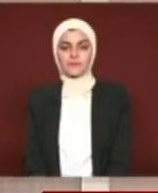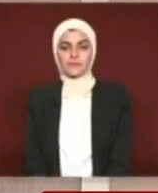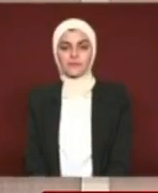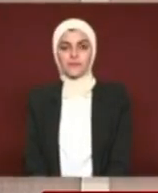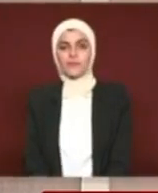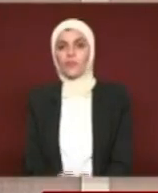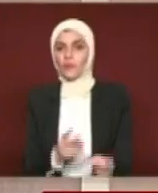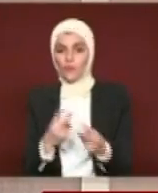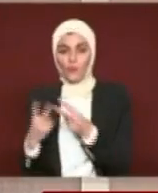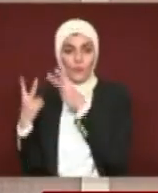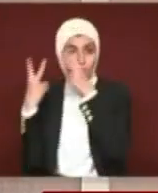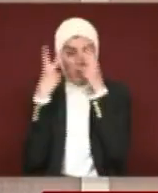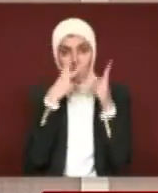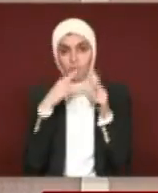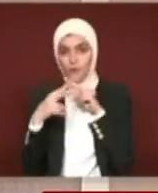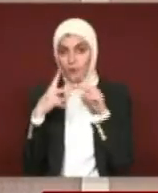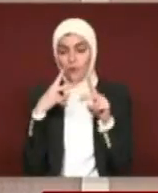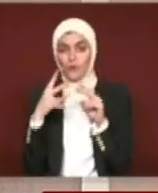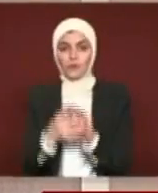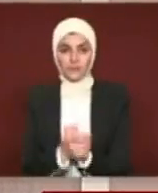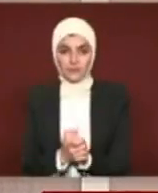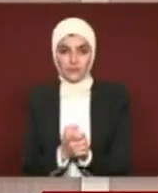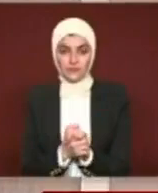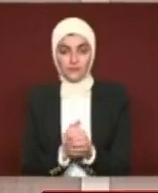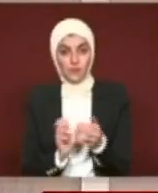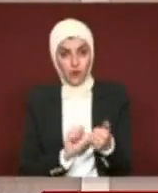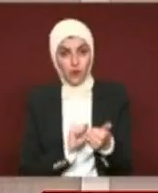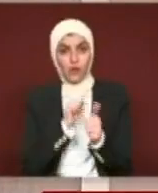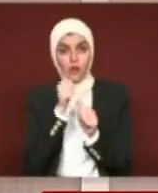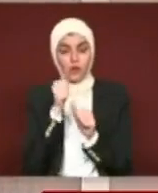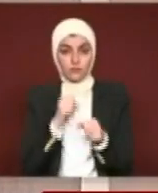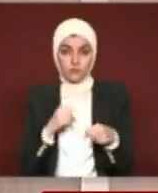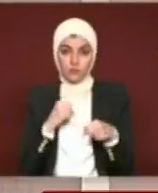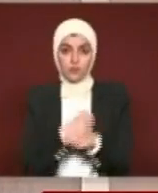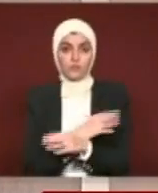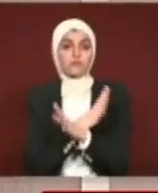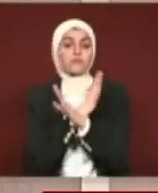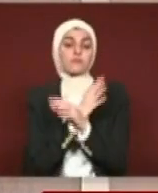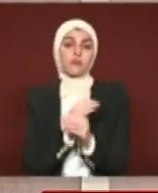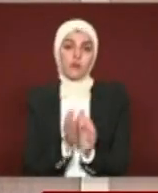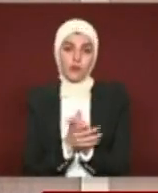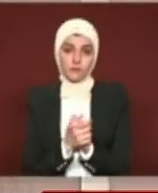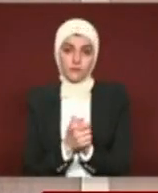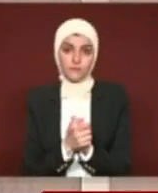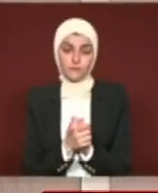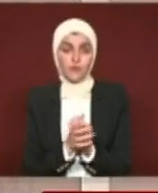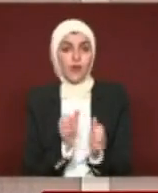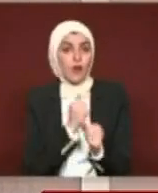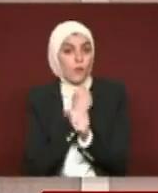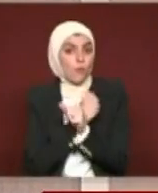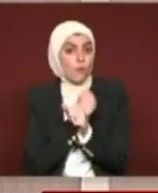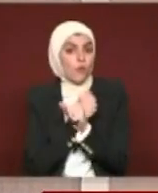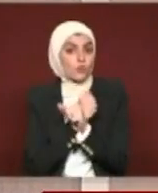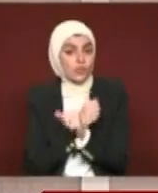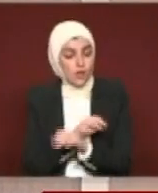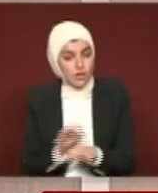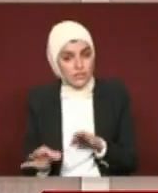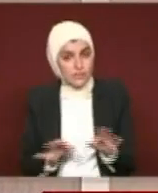ونأمل من الحوار إطلاق سراح جميع المعتقلين على ذمة قضايا